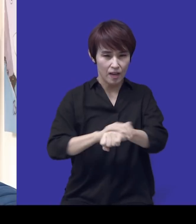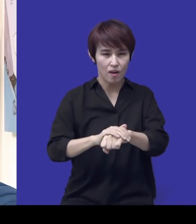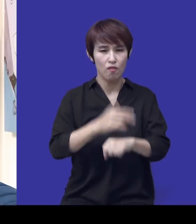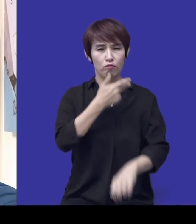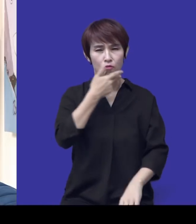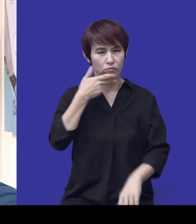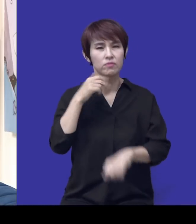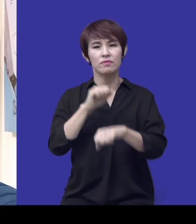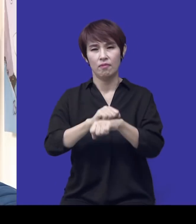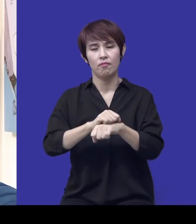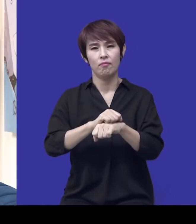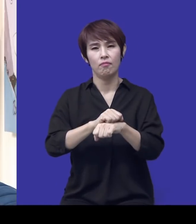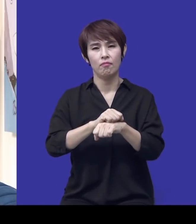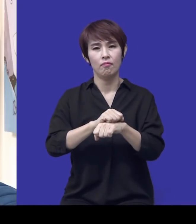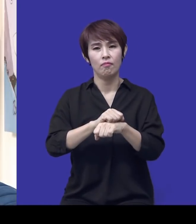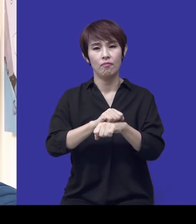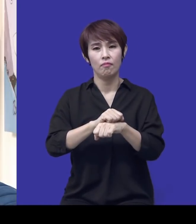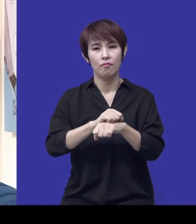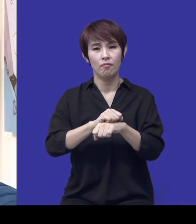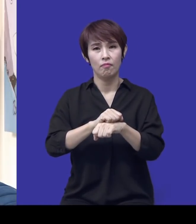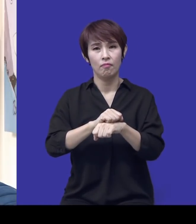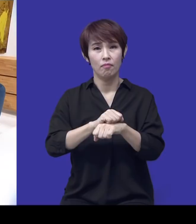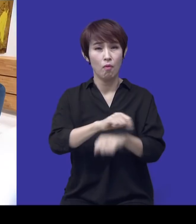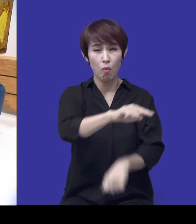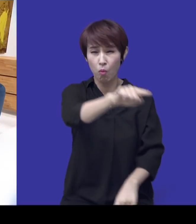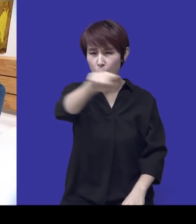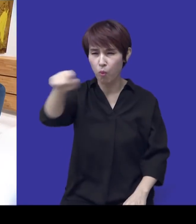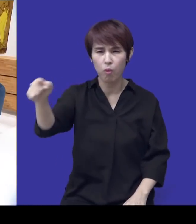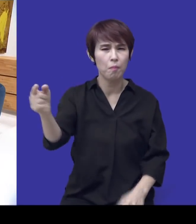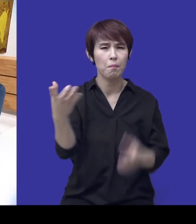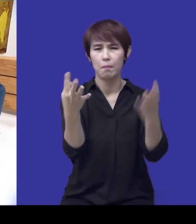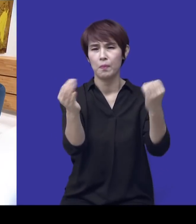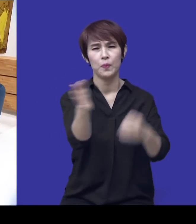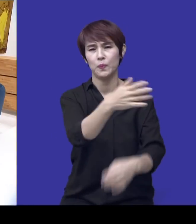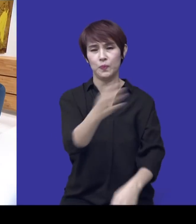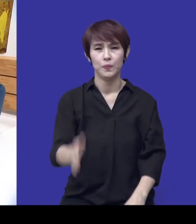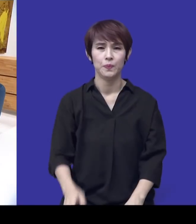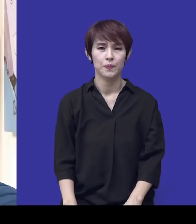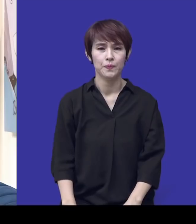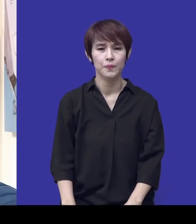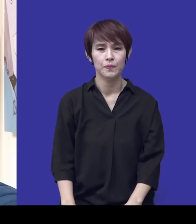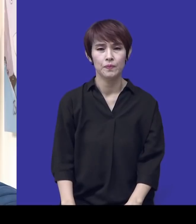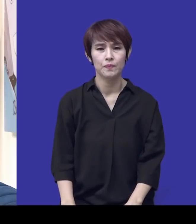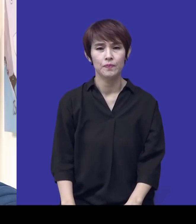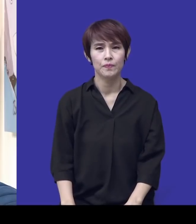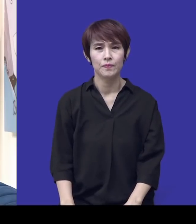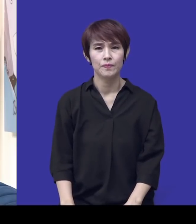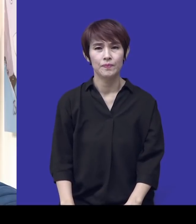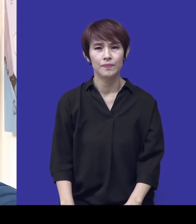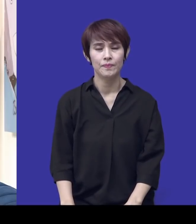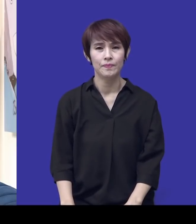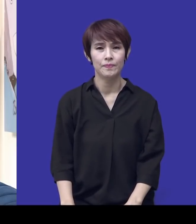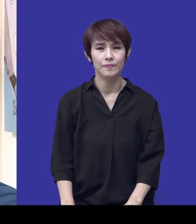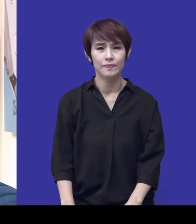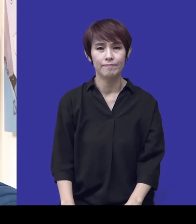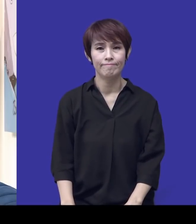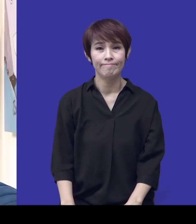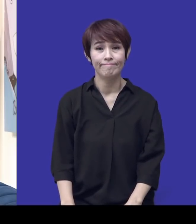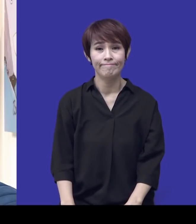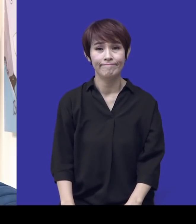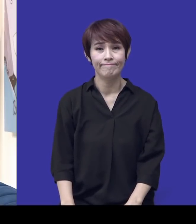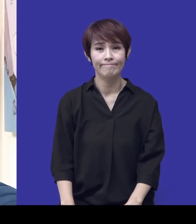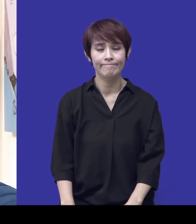영어도 잘하고 이렇게 막 하는 친구가 많이 없거든요. 아, 그래요? 네, 사실 많이 없어서